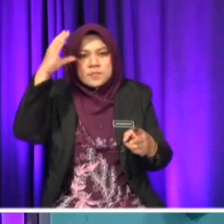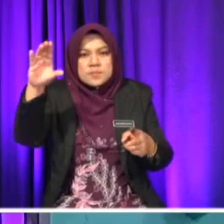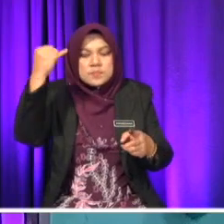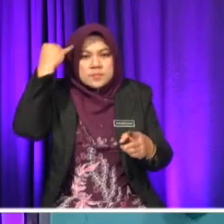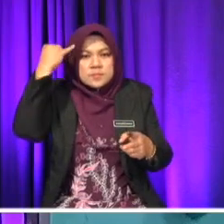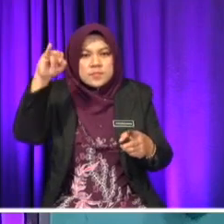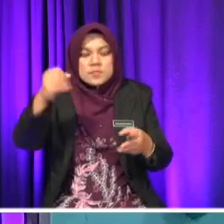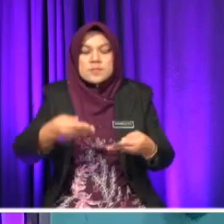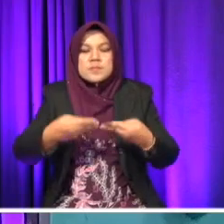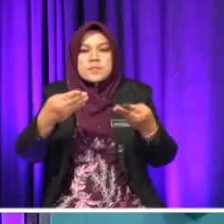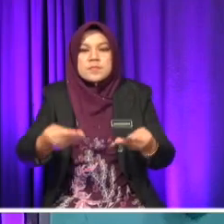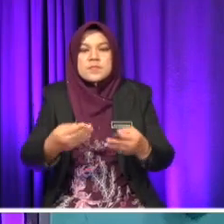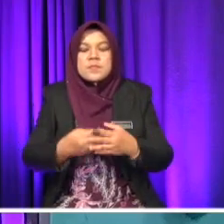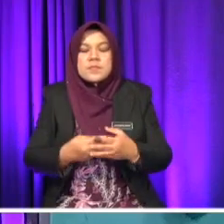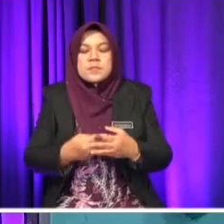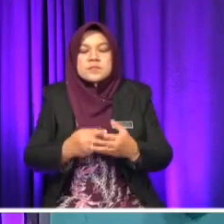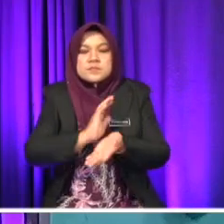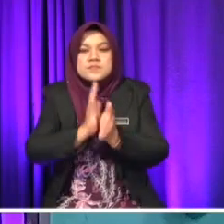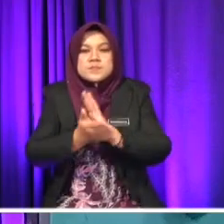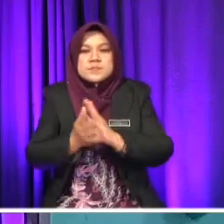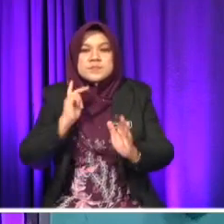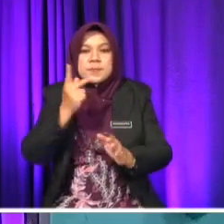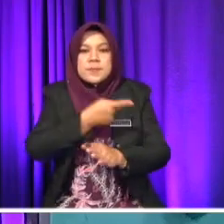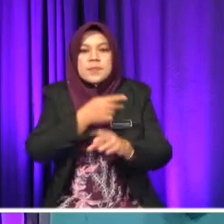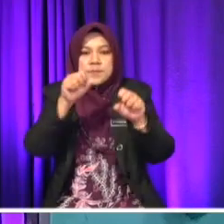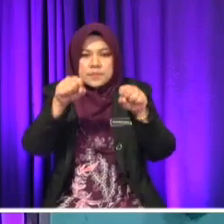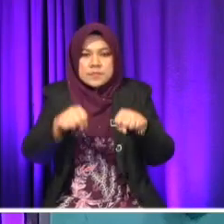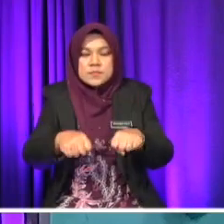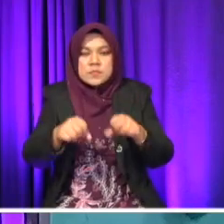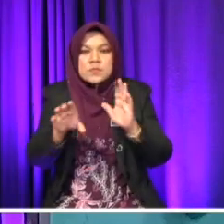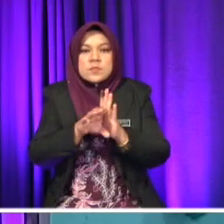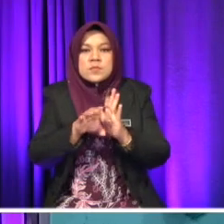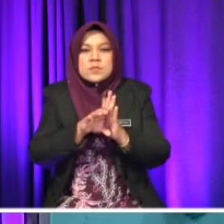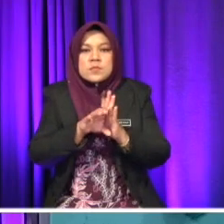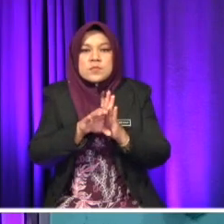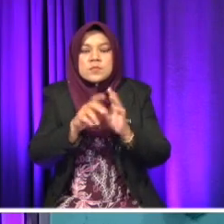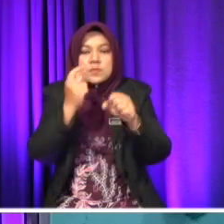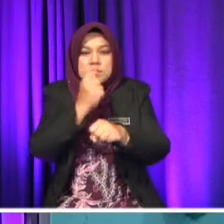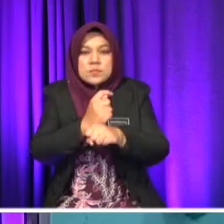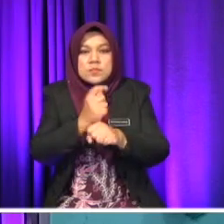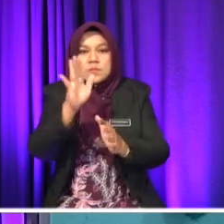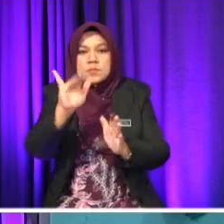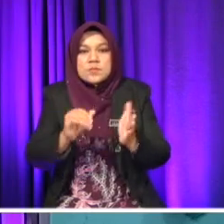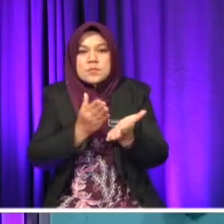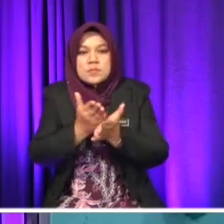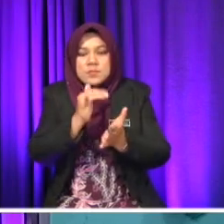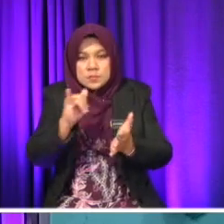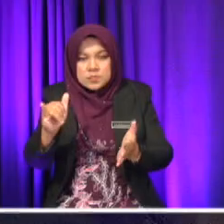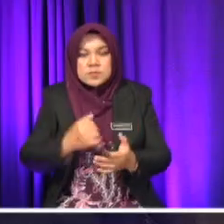inovatif kita berikan lalu Jadi kita boleh ambil contoh ini untuk tugas saja seterusnya